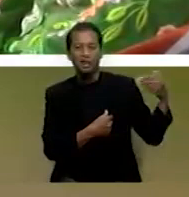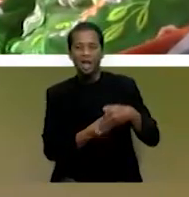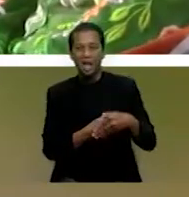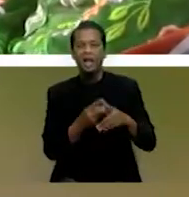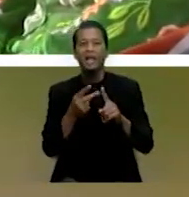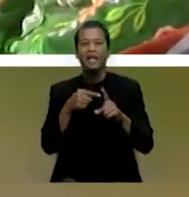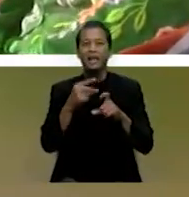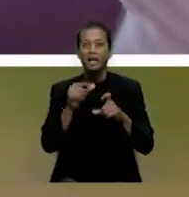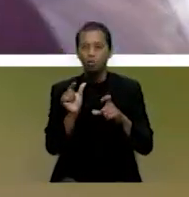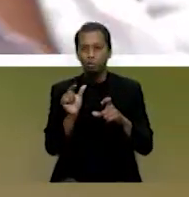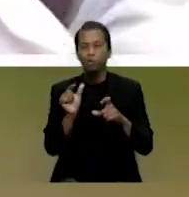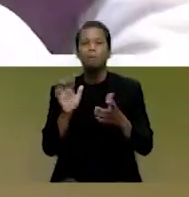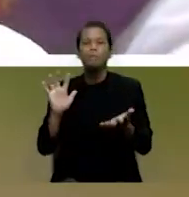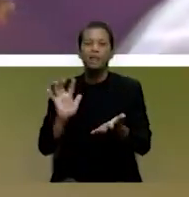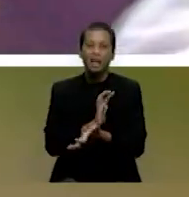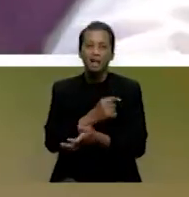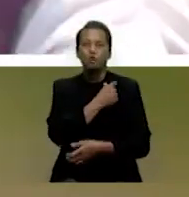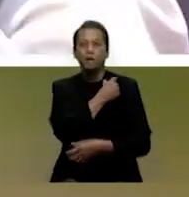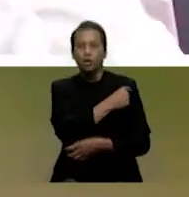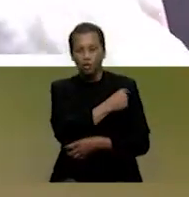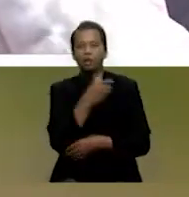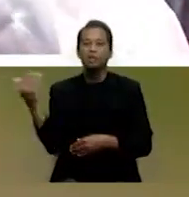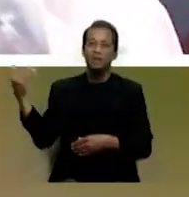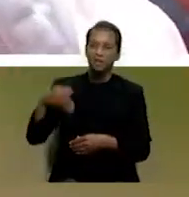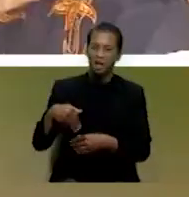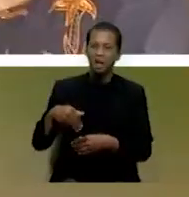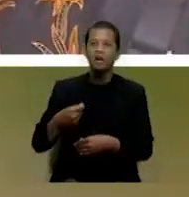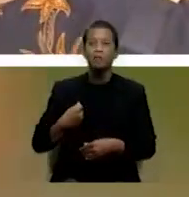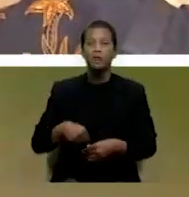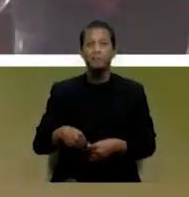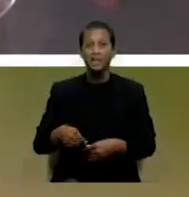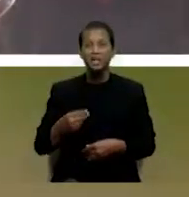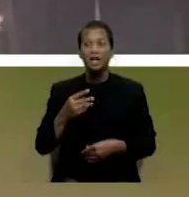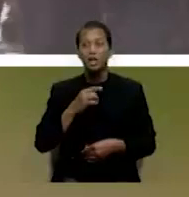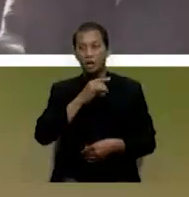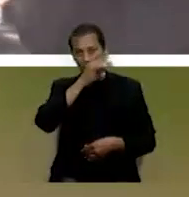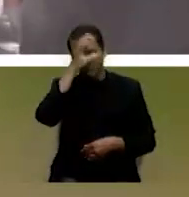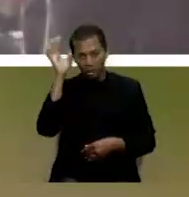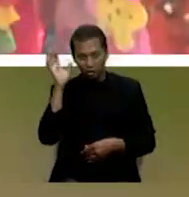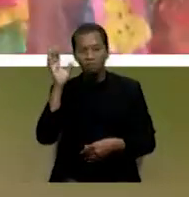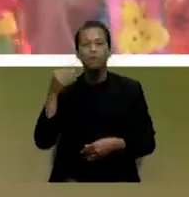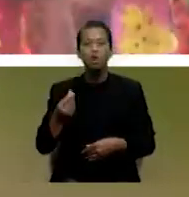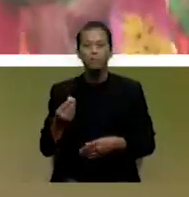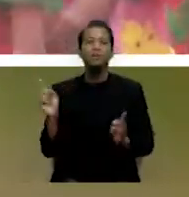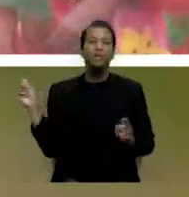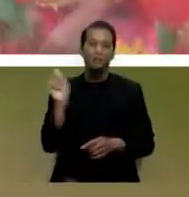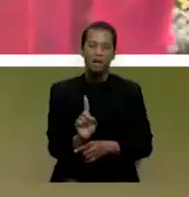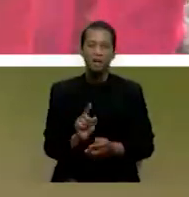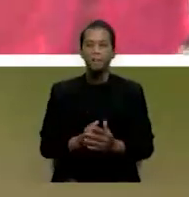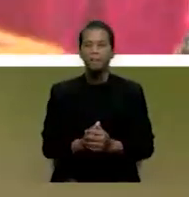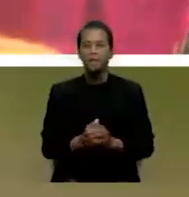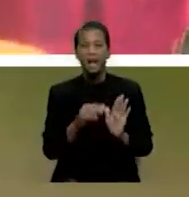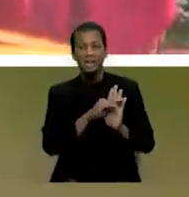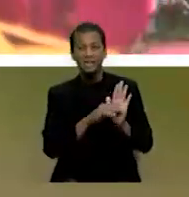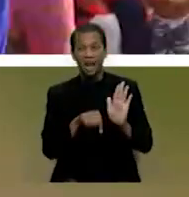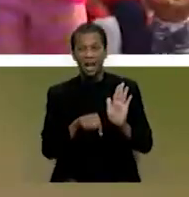DKI Jakarta Pak Uji Bowo hingga Menteri Perekonomian Kreatif Sandiaga Uno juga ikut hadir dalam acara ini. Acara yang diselenggarakan selama 2 hari